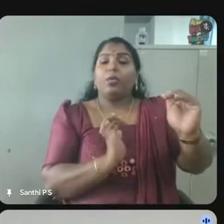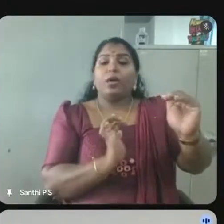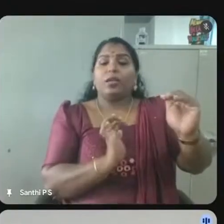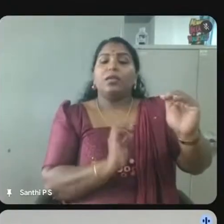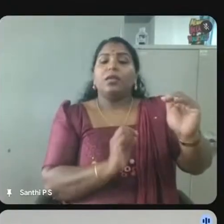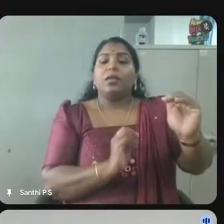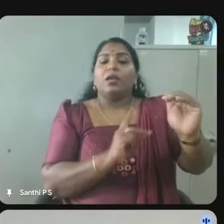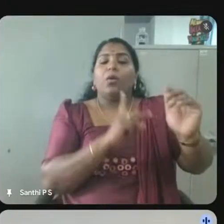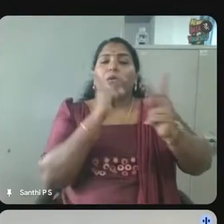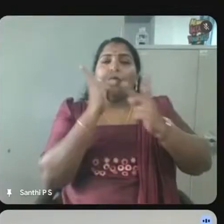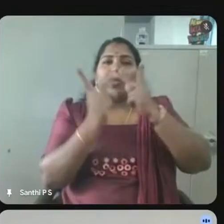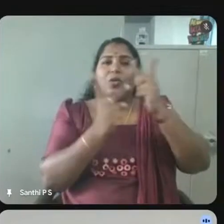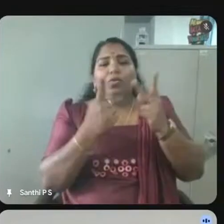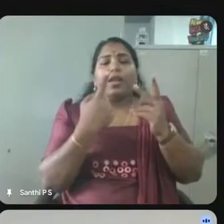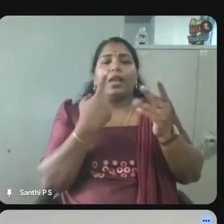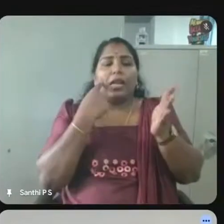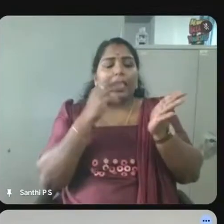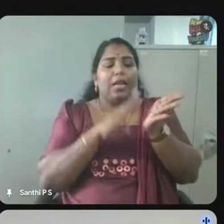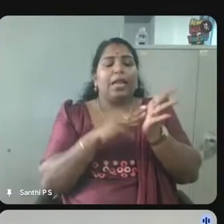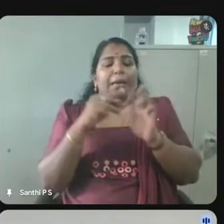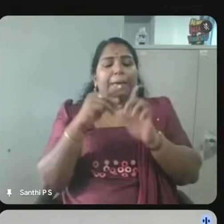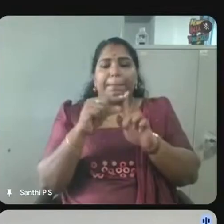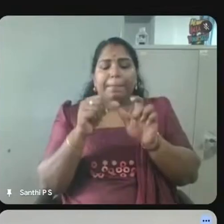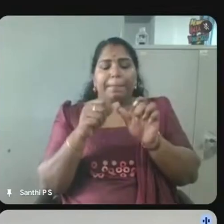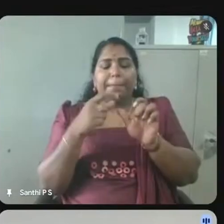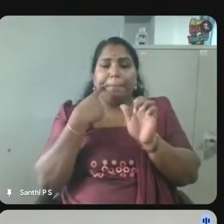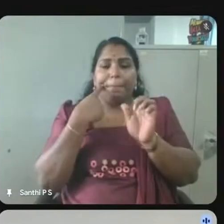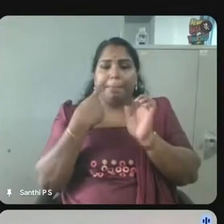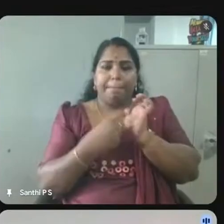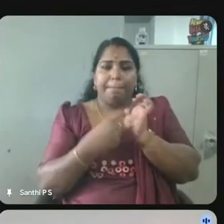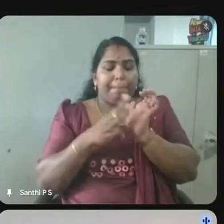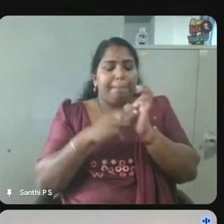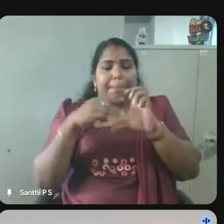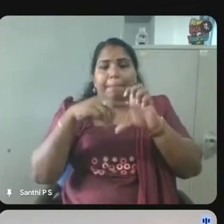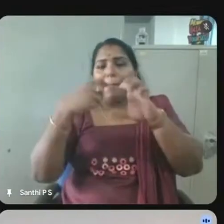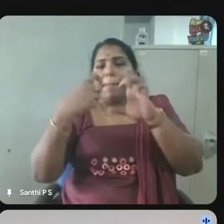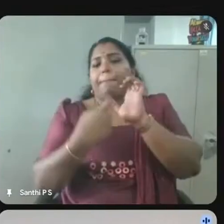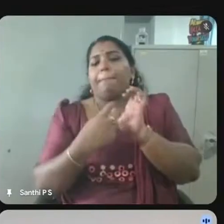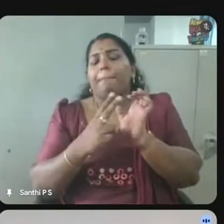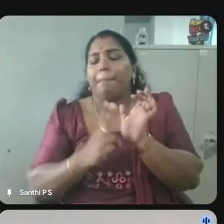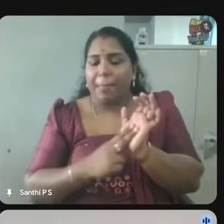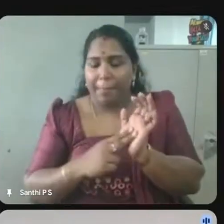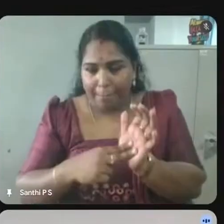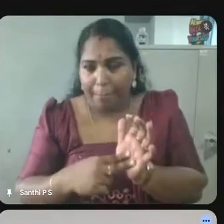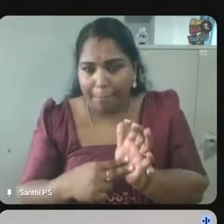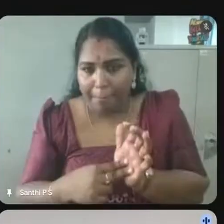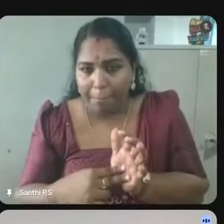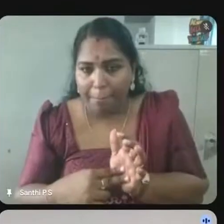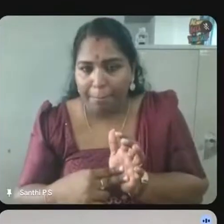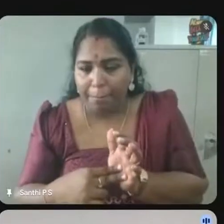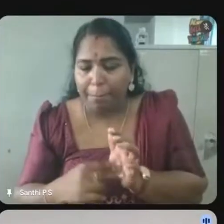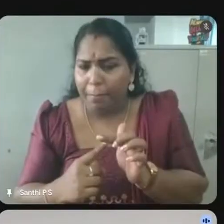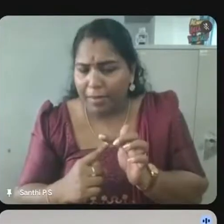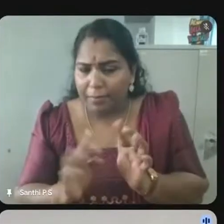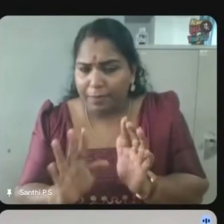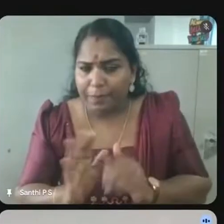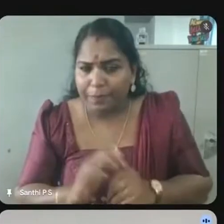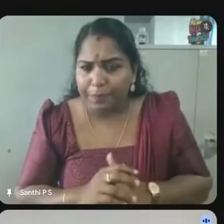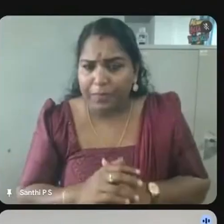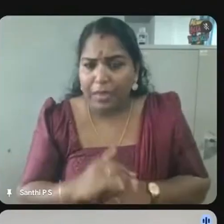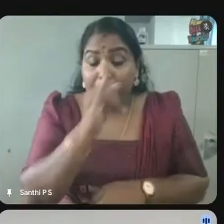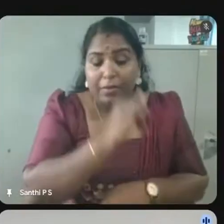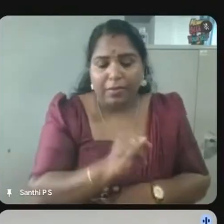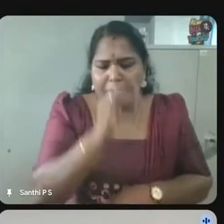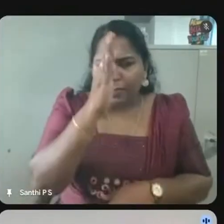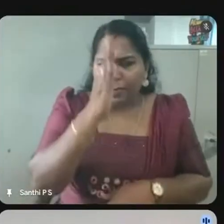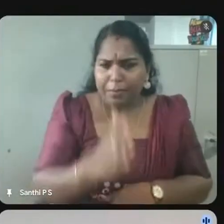നമ്മൾ വിഷ്വൽ ഇമ്പയർമെന്റ് എന്ന് പറയുന്നത്. അതിൽ തന്നെ നമ്മൾ അതിൽ നിന്ന് ഒരു ആദ്യത്തെ ഈ 6/18